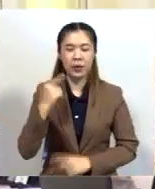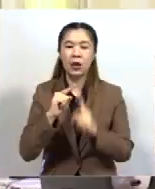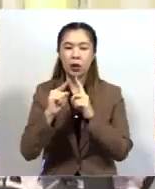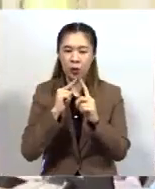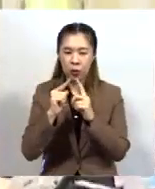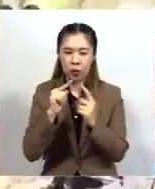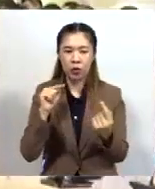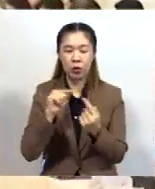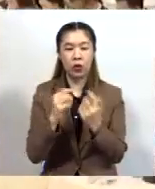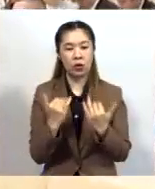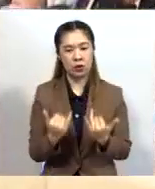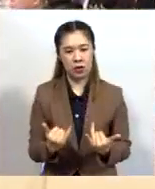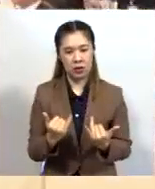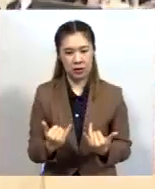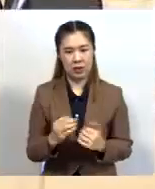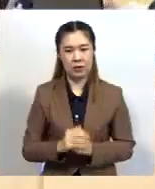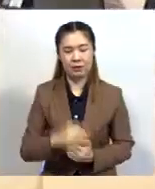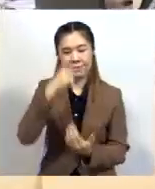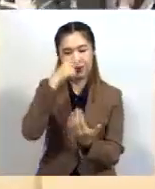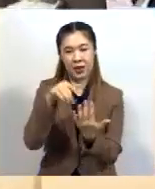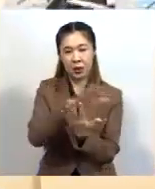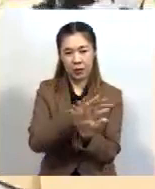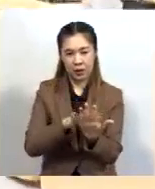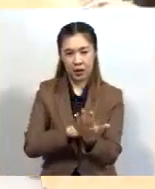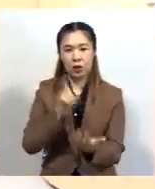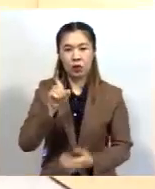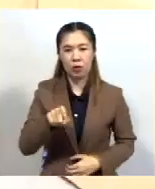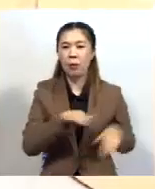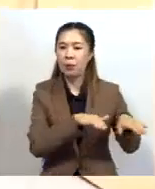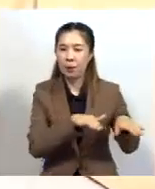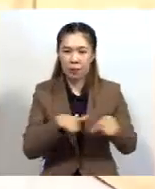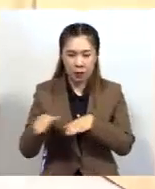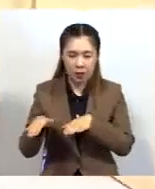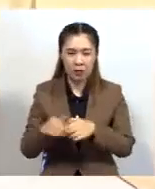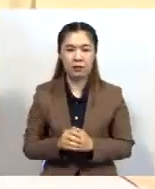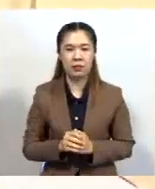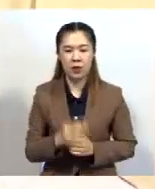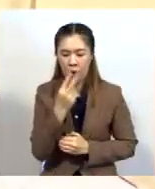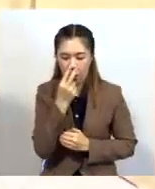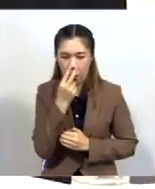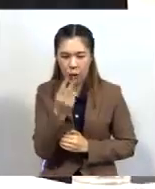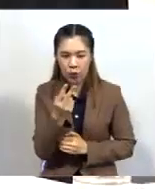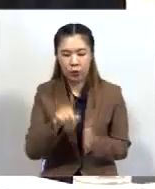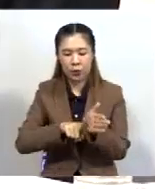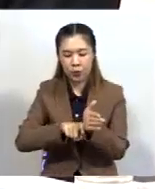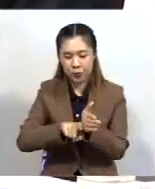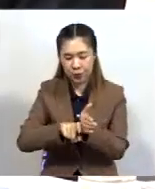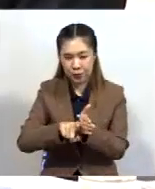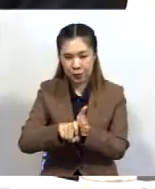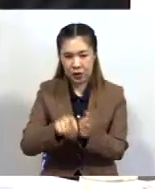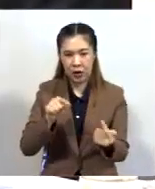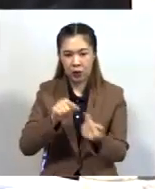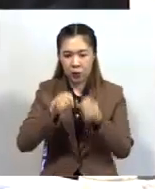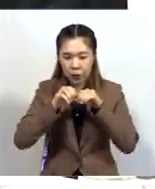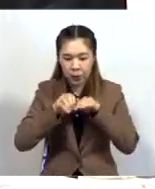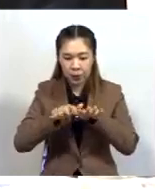คะว่าตอนนี้ในสิ่งที่ประเทศไทยต้องเตรียมการก็คือเรื่องการติดตามการแพร่กระจายและการแพร่ระบาดจ